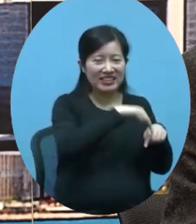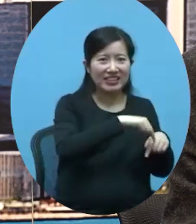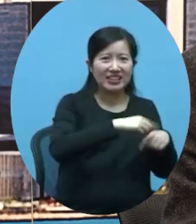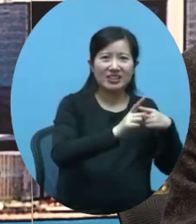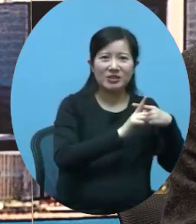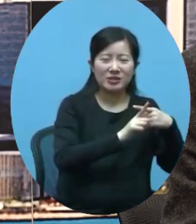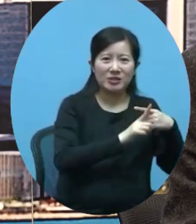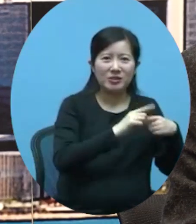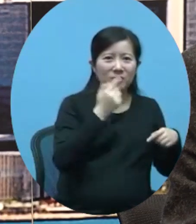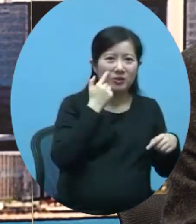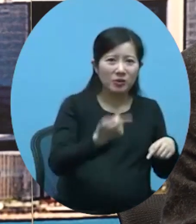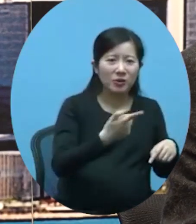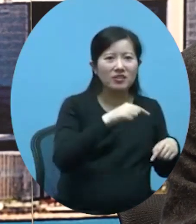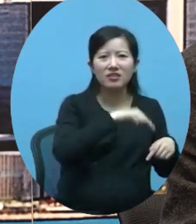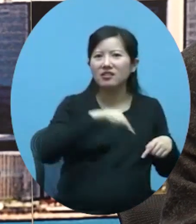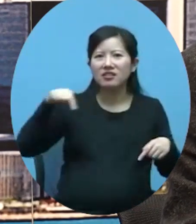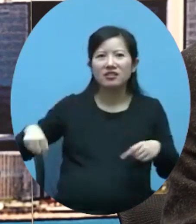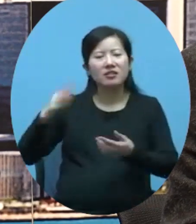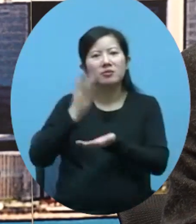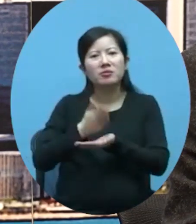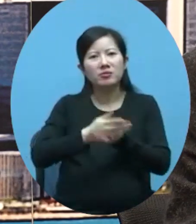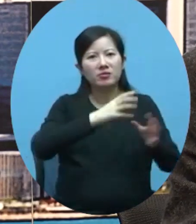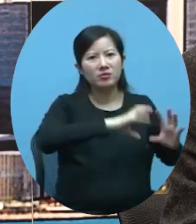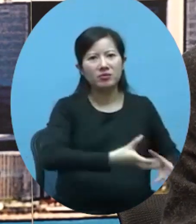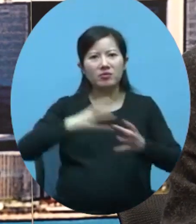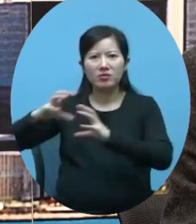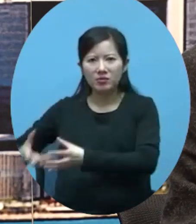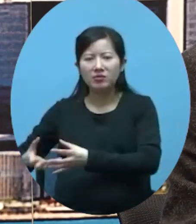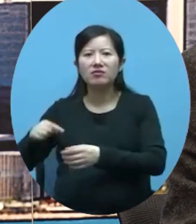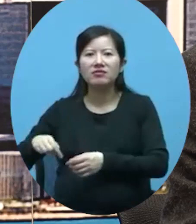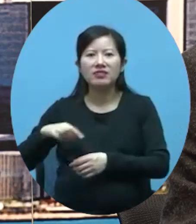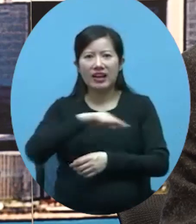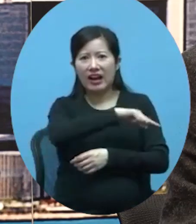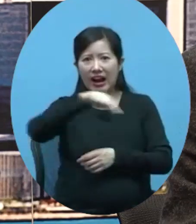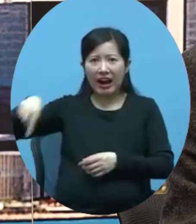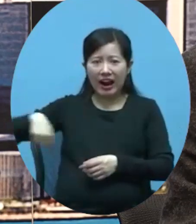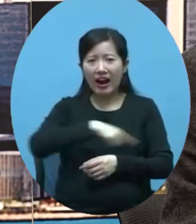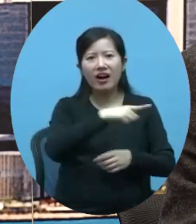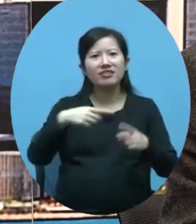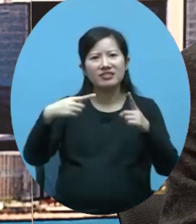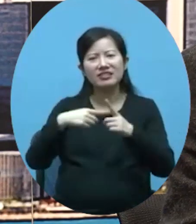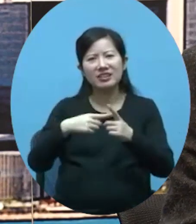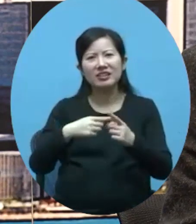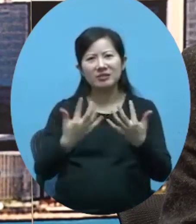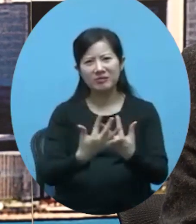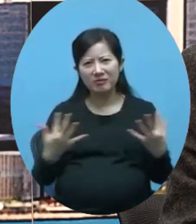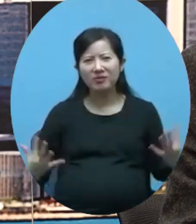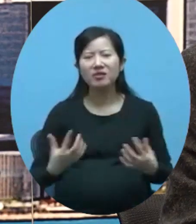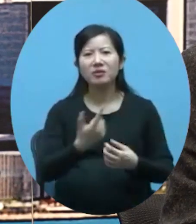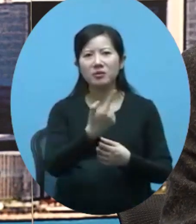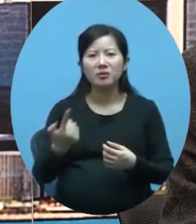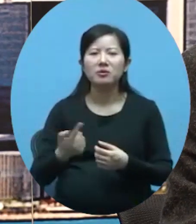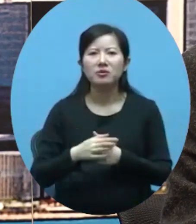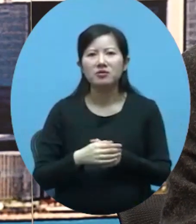險的人士是不同的那個風險是相對低的所以人數也會多也都所以我們不會或者相對